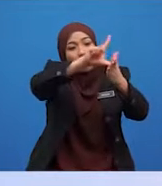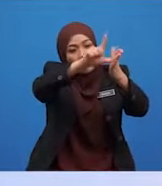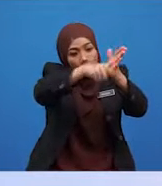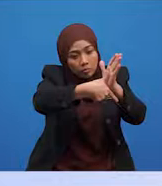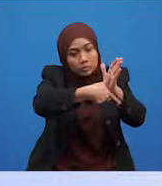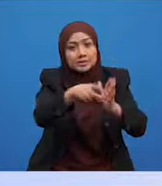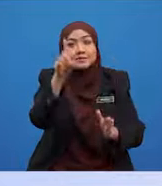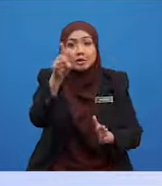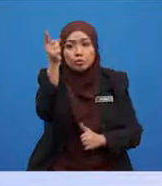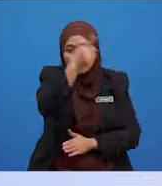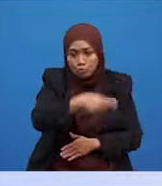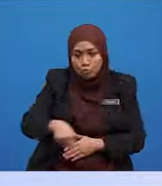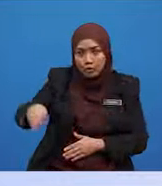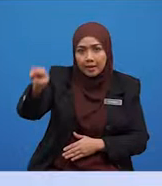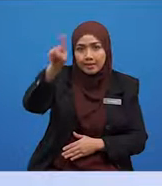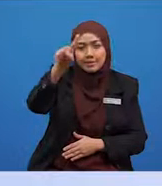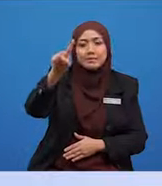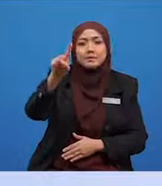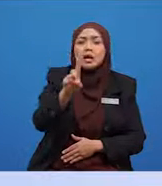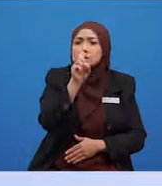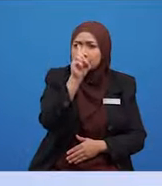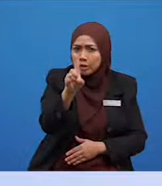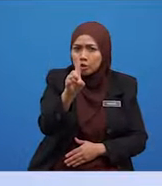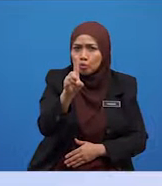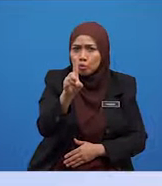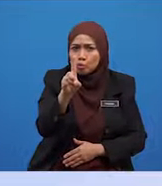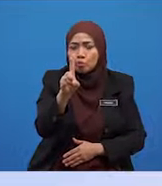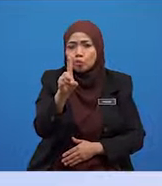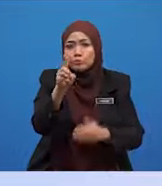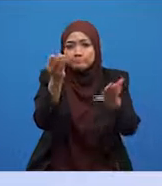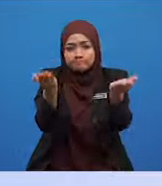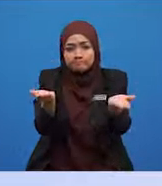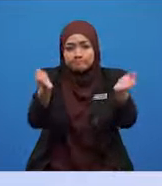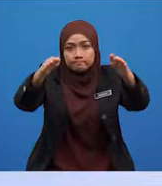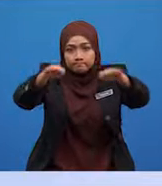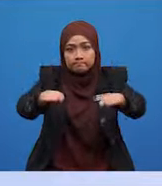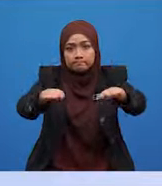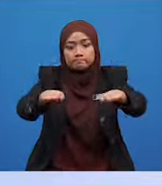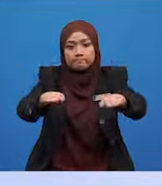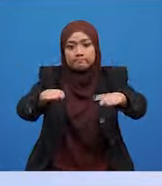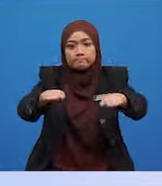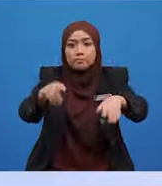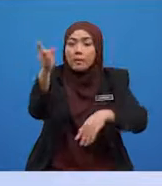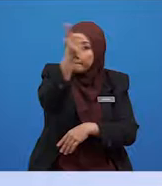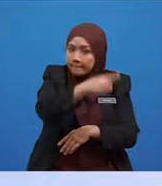bulatan merupakan satu paksi simetri bulatan tersebut.